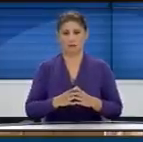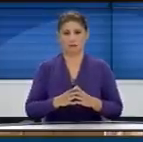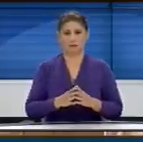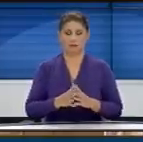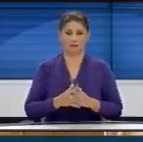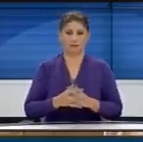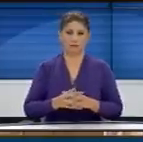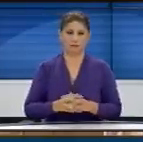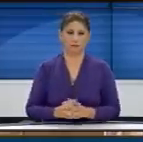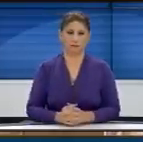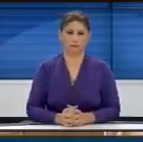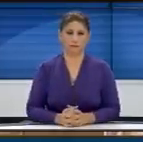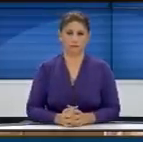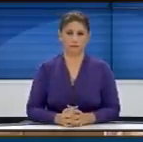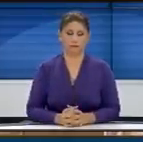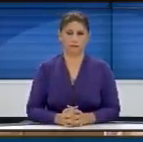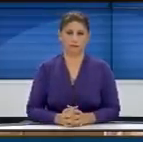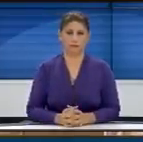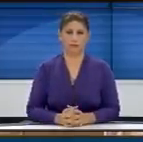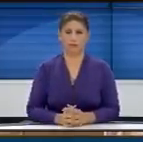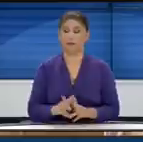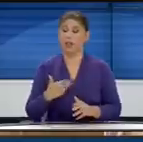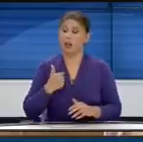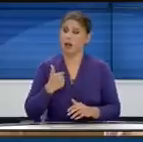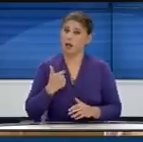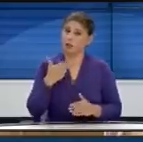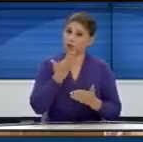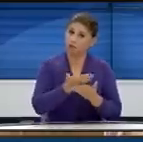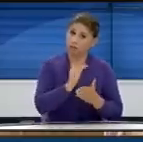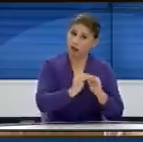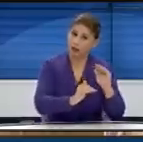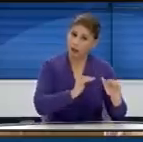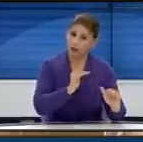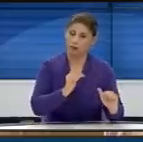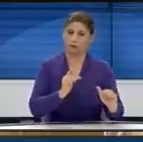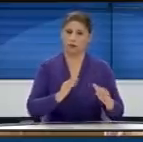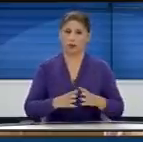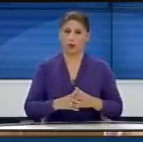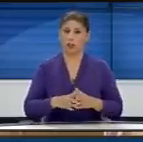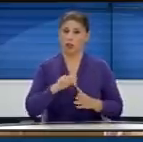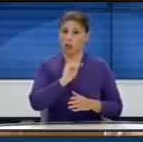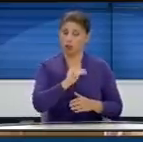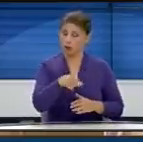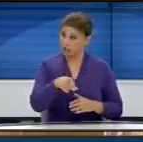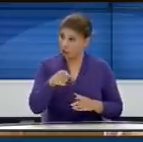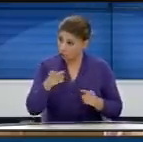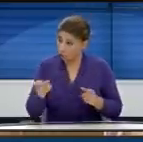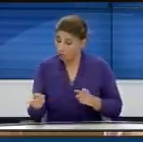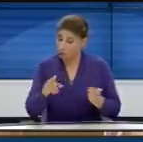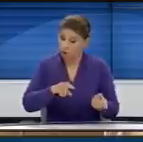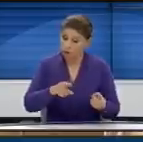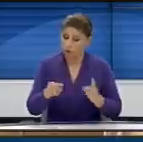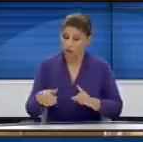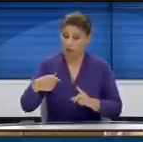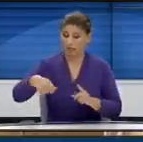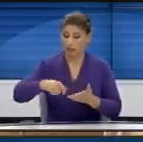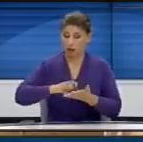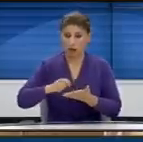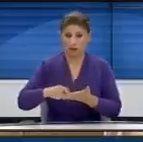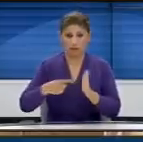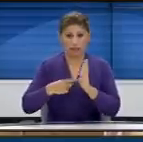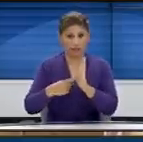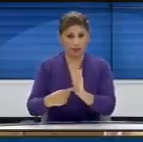Χατζηδάκη. Λοιπόν, εγώ έθεσα ένα ερώτημα. Έθεσα ένα ερώτημα. Ρώτησα τον κύριο Πρωθυπουργό. Είναι έτσι ή δεν είναι έτσι? Η δικογραφία